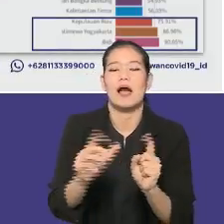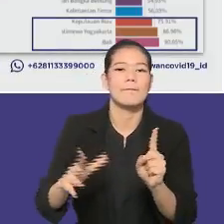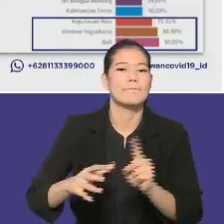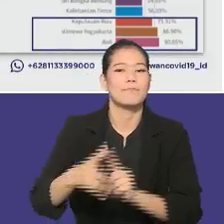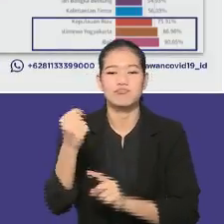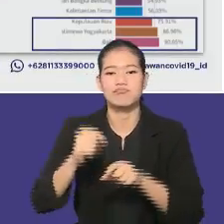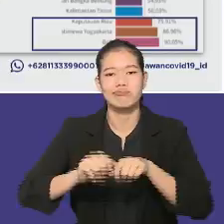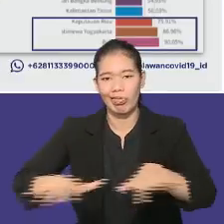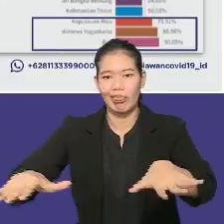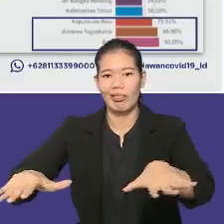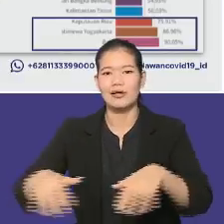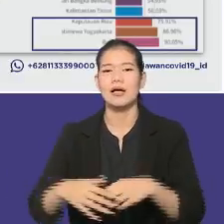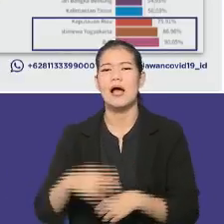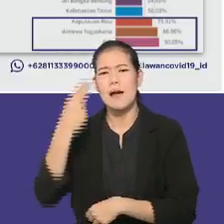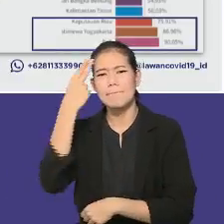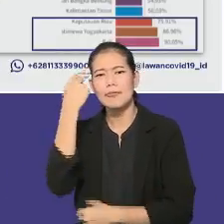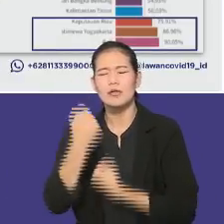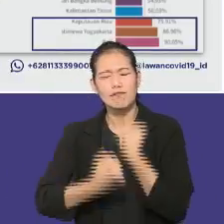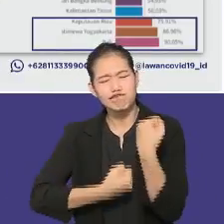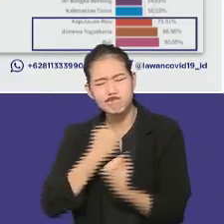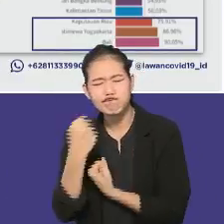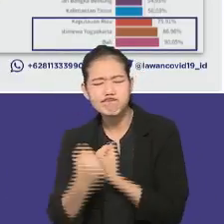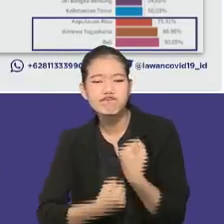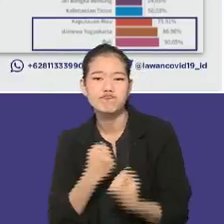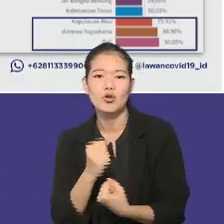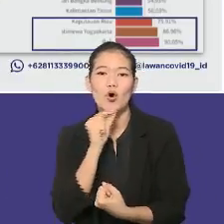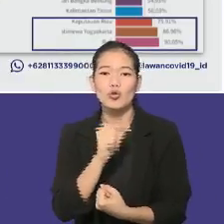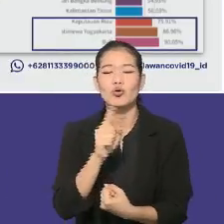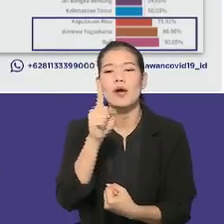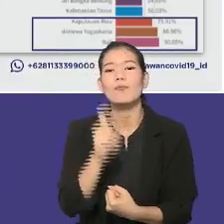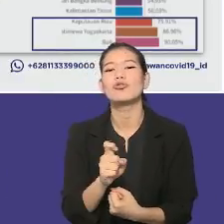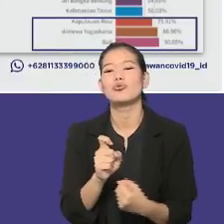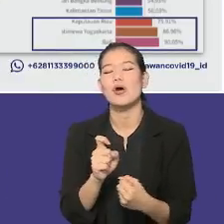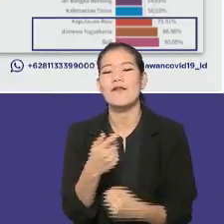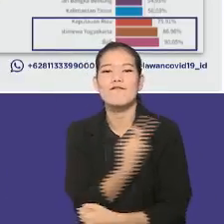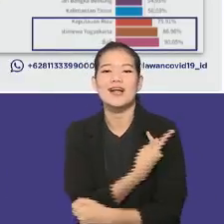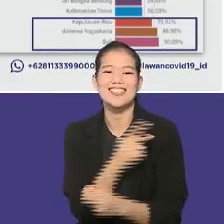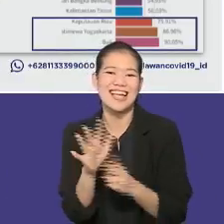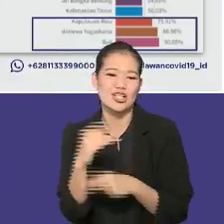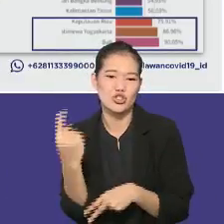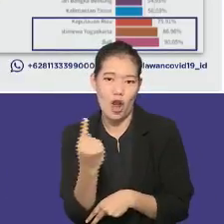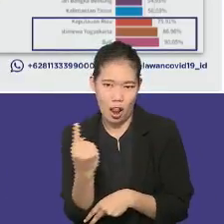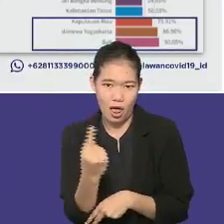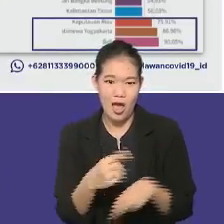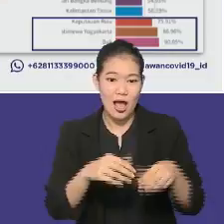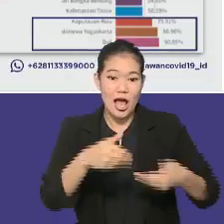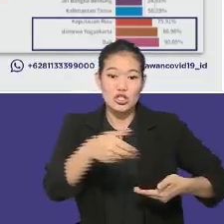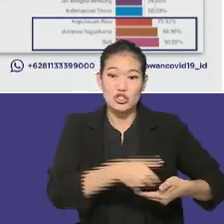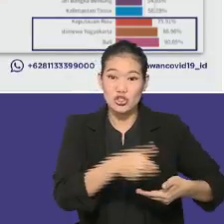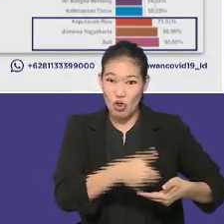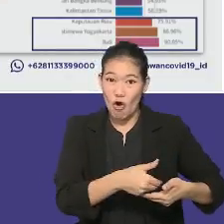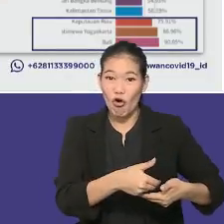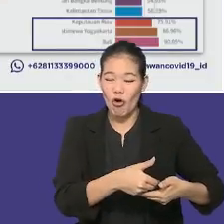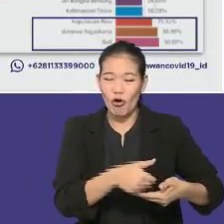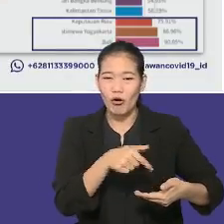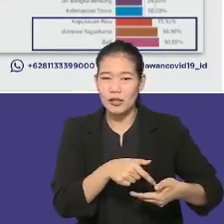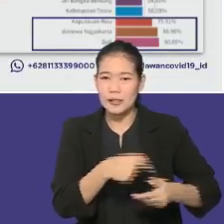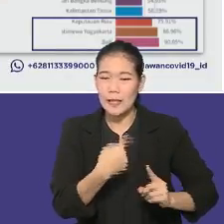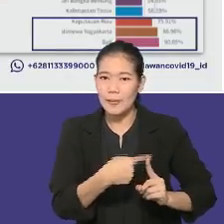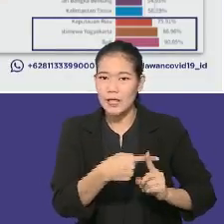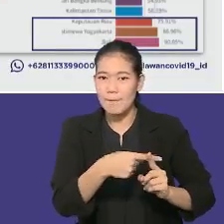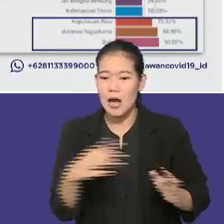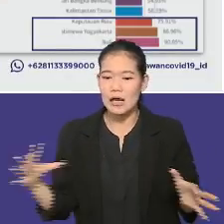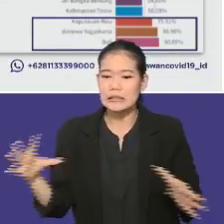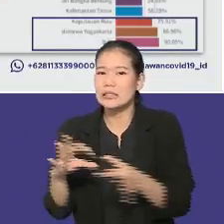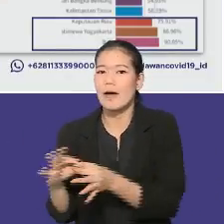telah berupaya keras memenuhi kebutuhan vaksin nasional dengan mengamankan stok vaksin melalui berbagai kerjasama di